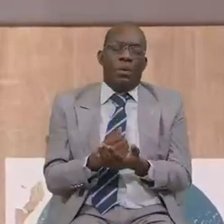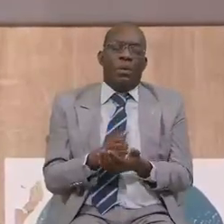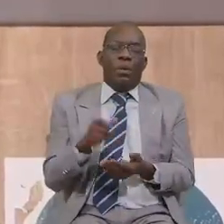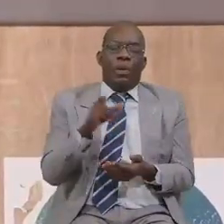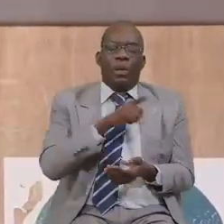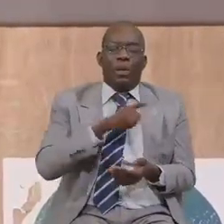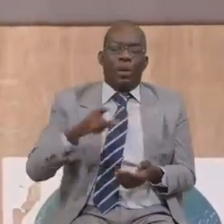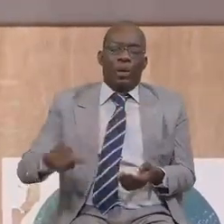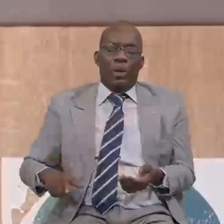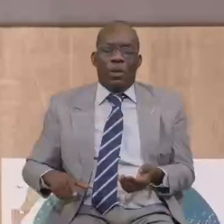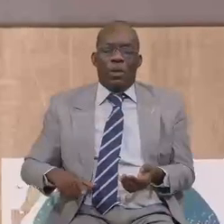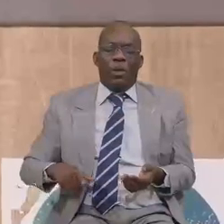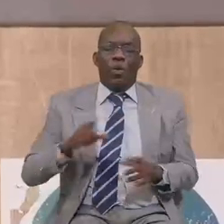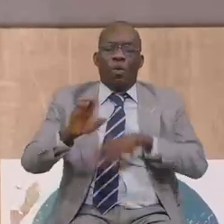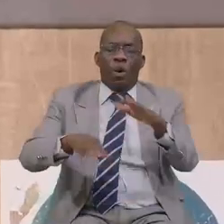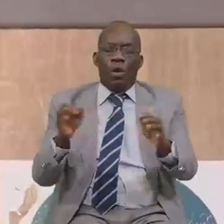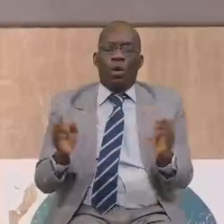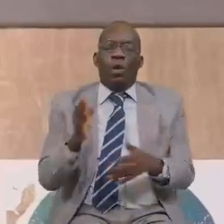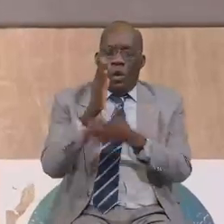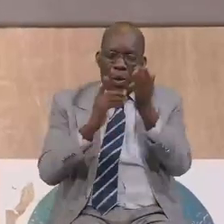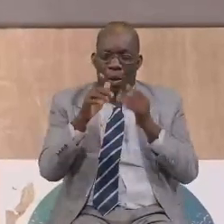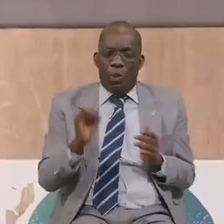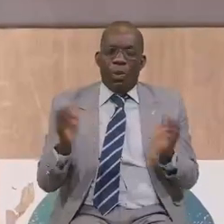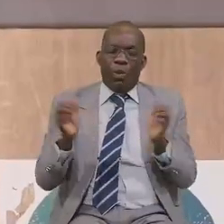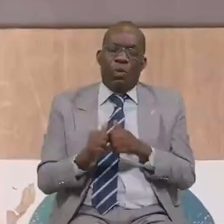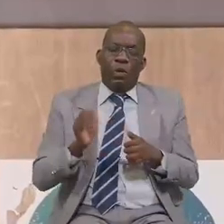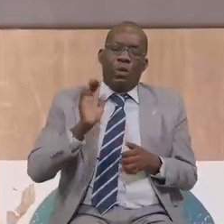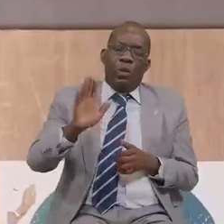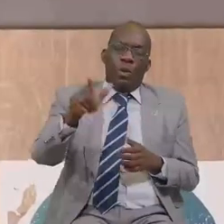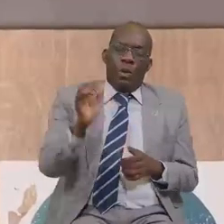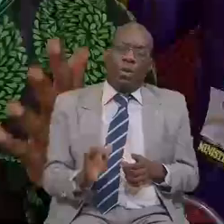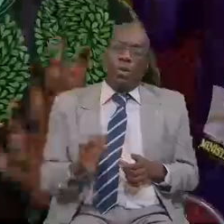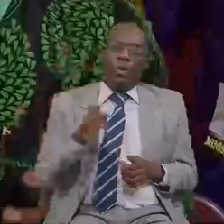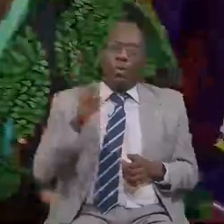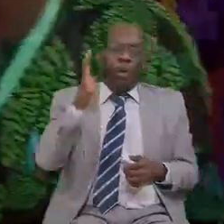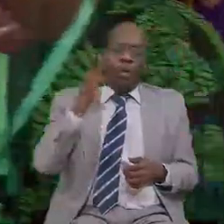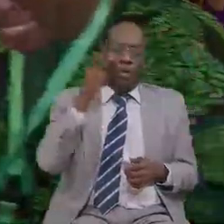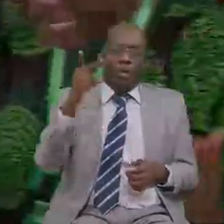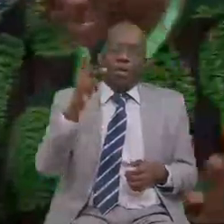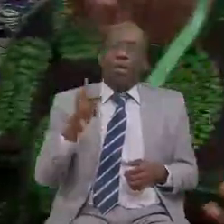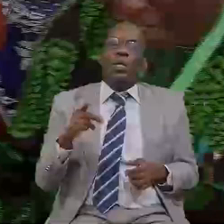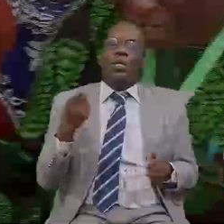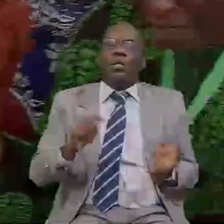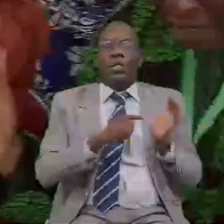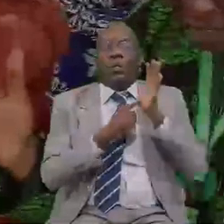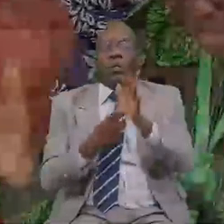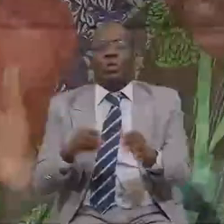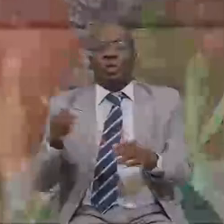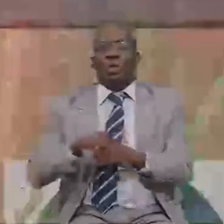Marche humblement avec ton Dieu et nous verrons la démonstration dans chaque vie. Merci Seigneur pour